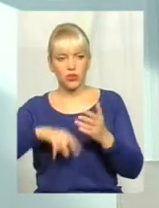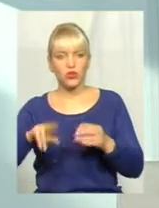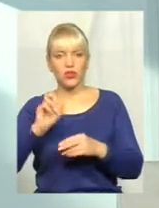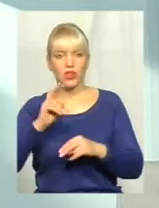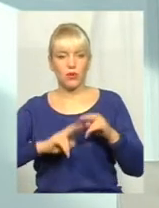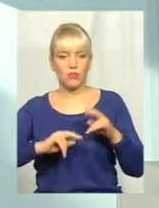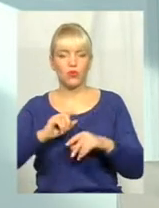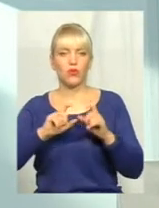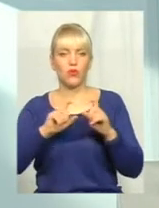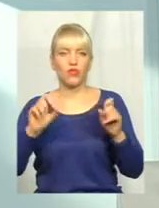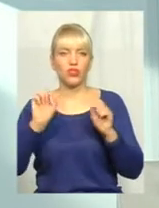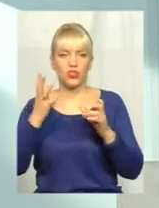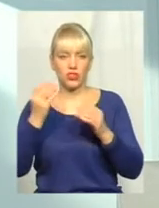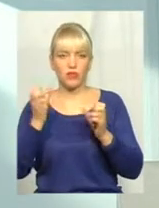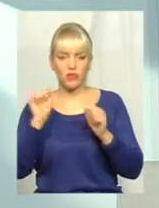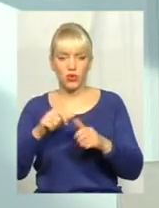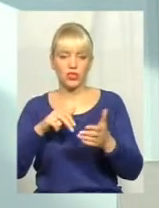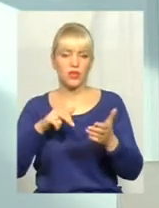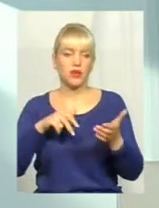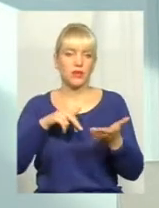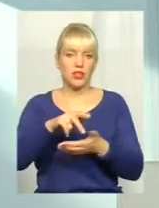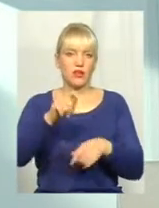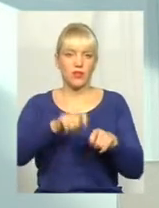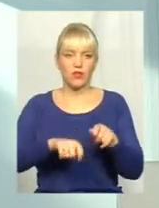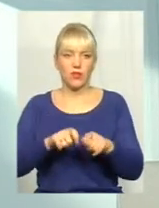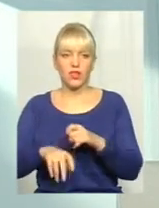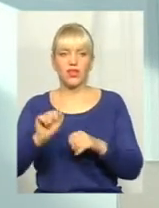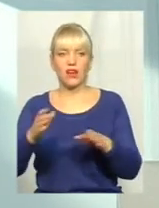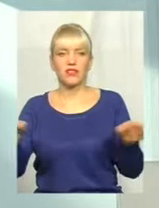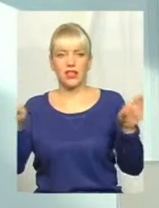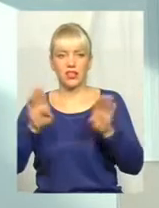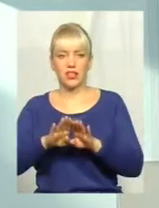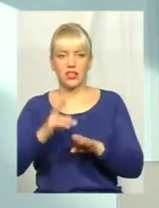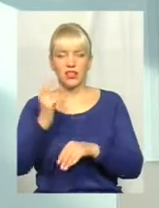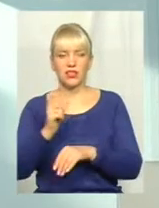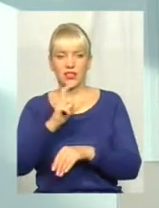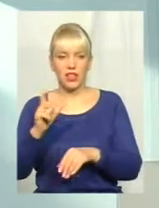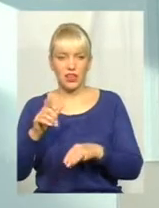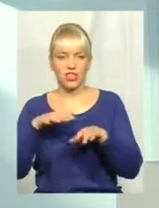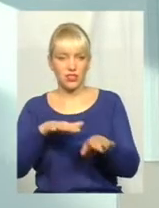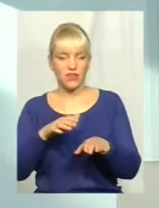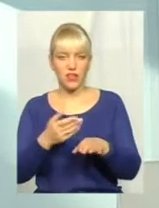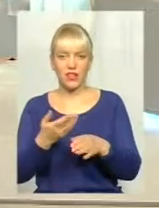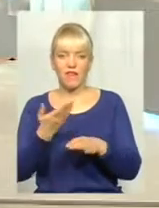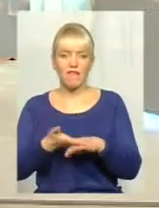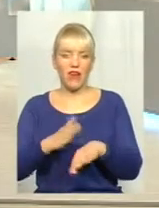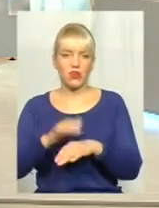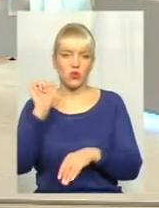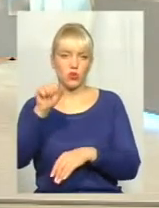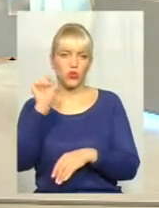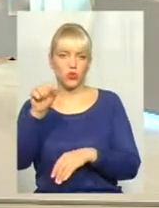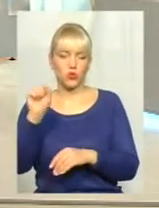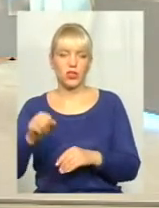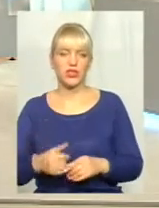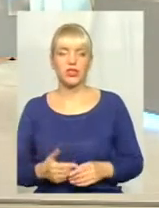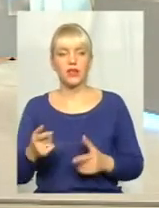можна зайти перевірити, а закритий швейний цех достукатись – це дуже великі проблеми. Чи маєте